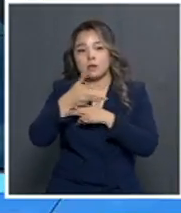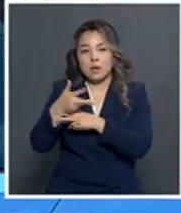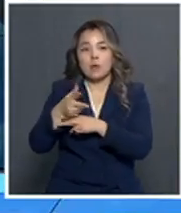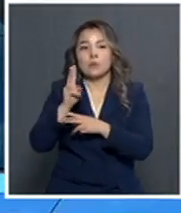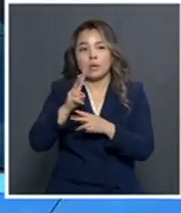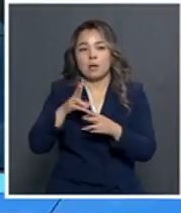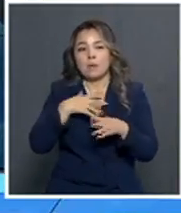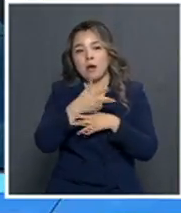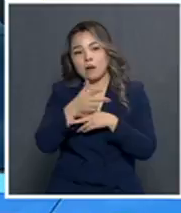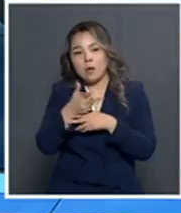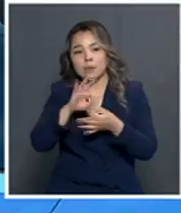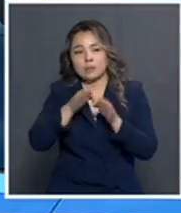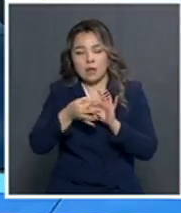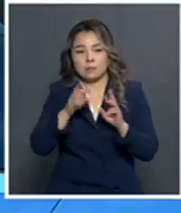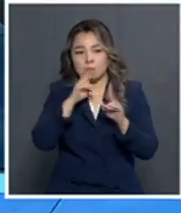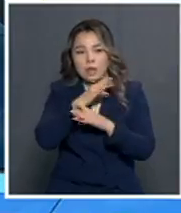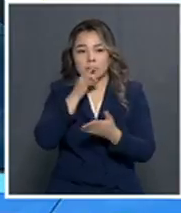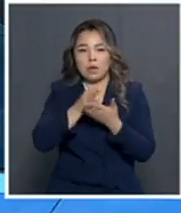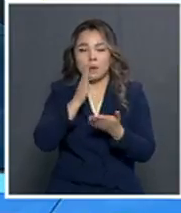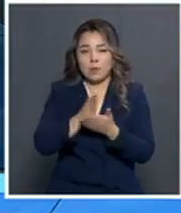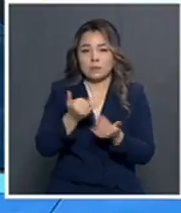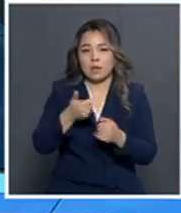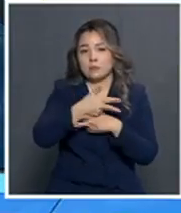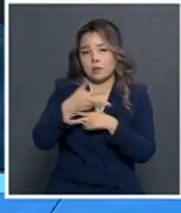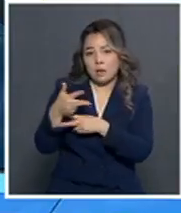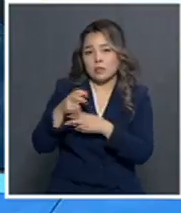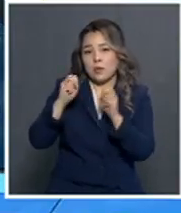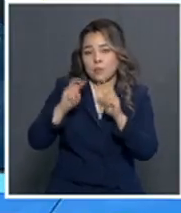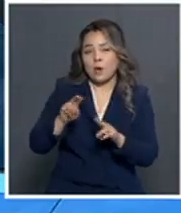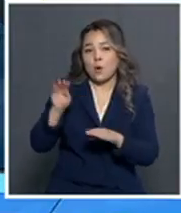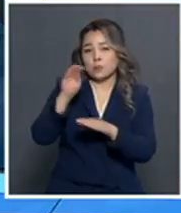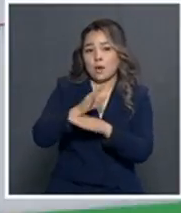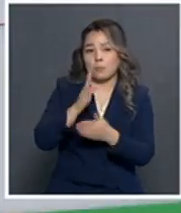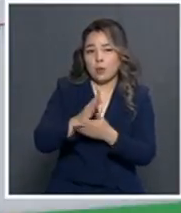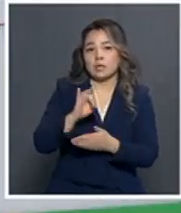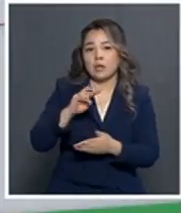шатастырып алған. Әкімдіктегілердің мәліметінше сергек патруль қосымшасына